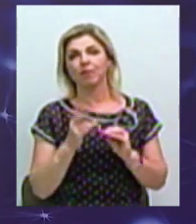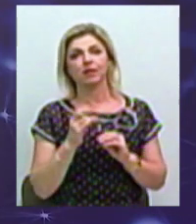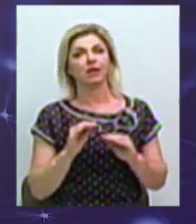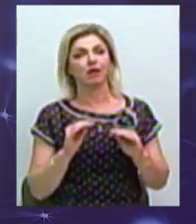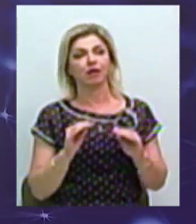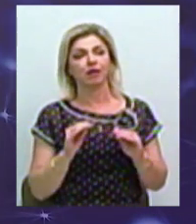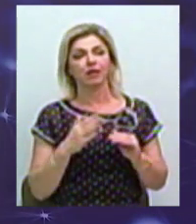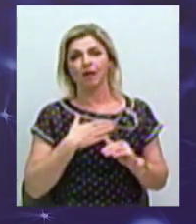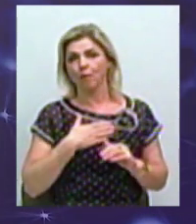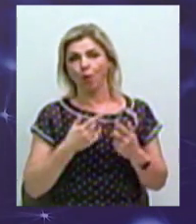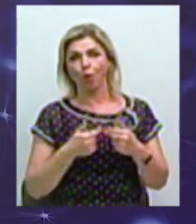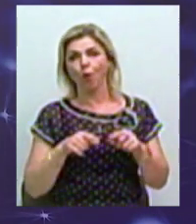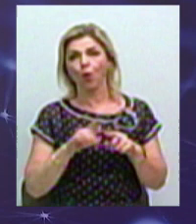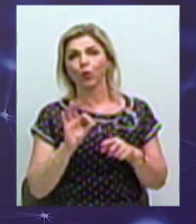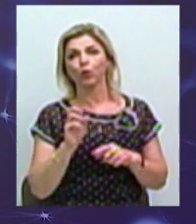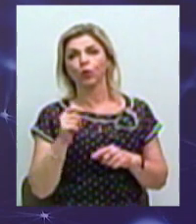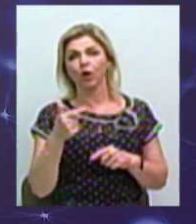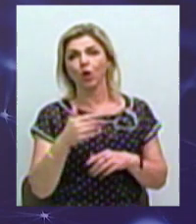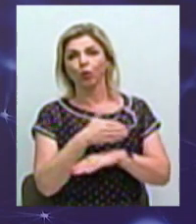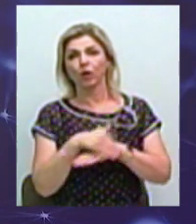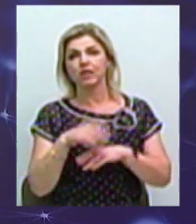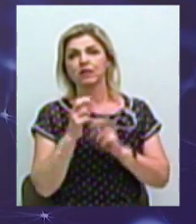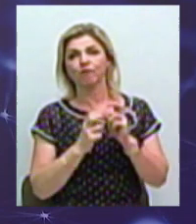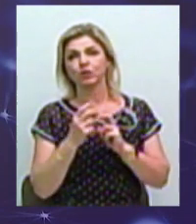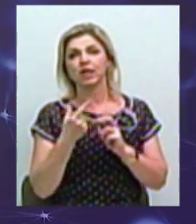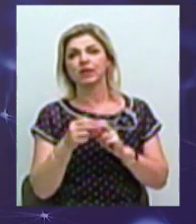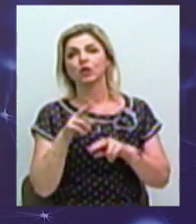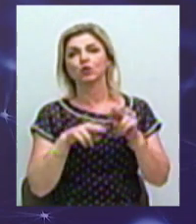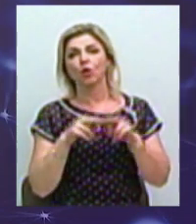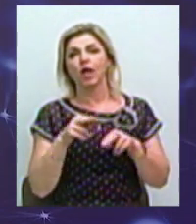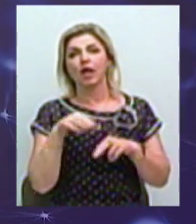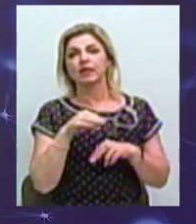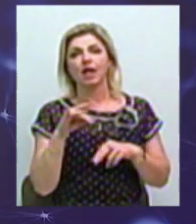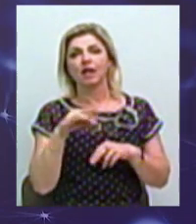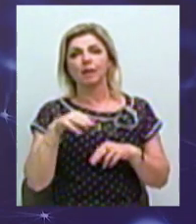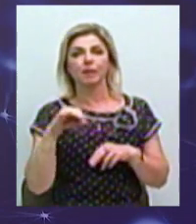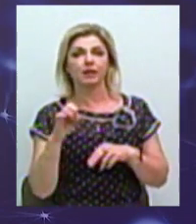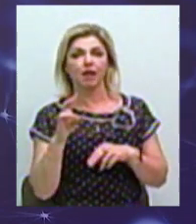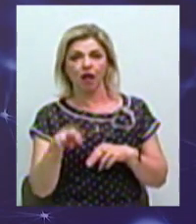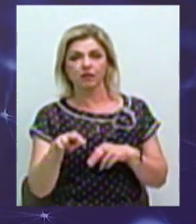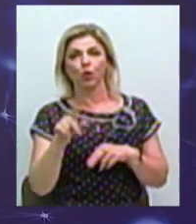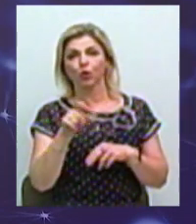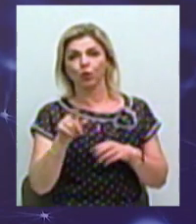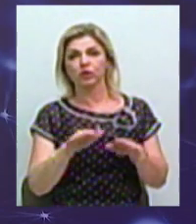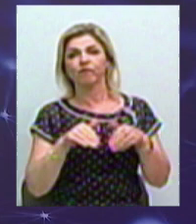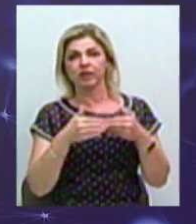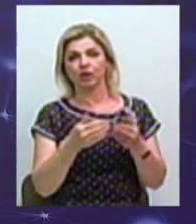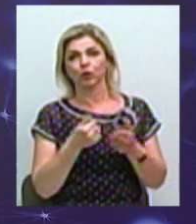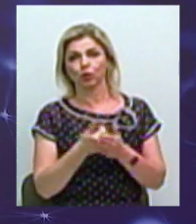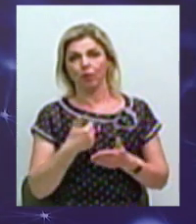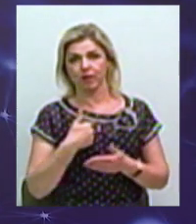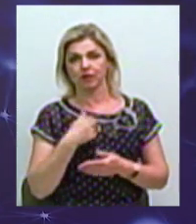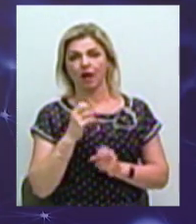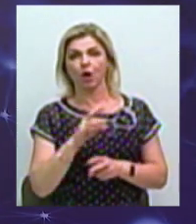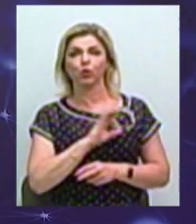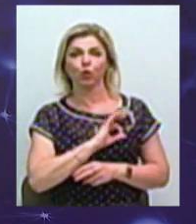мій округ, але це вулиця Заводська, там, де строються термінали. Люди до мене зверталися, хоч і не, як до юриста, як